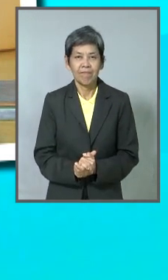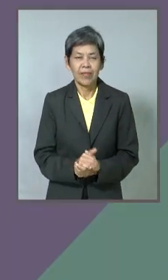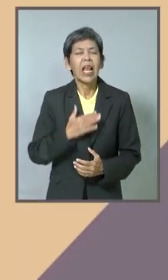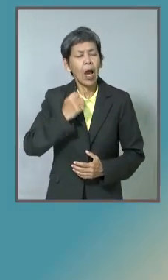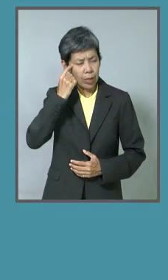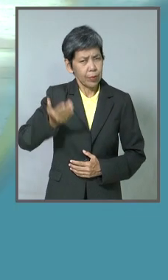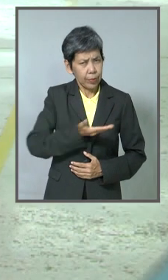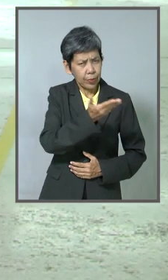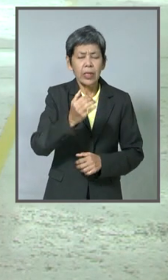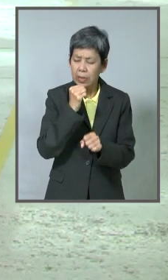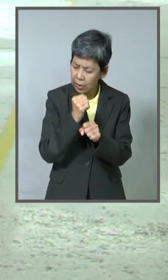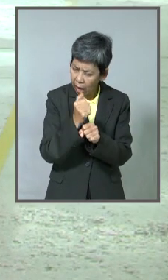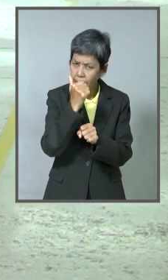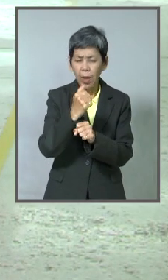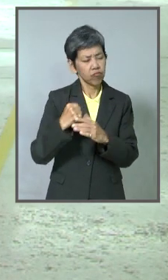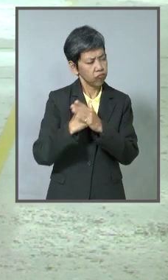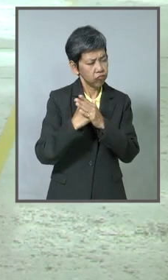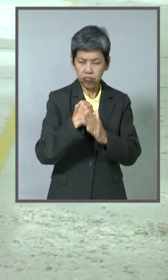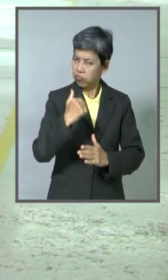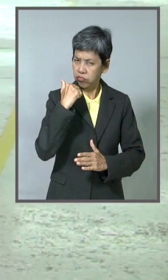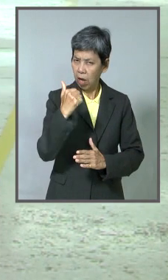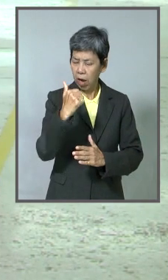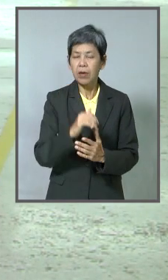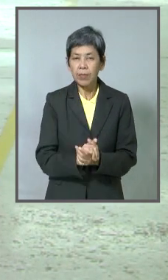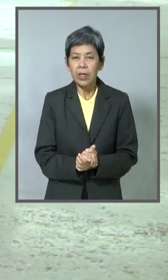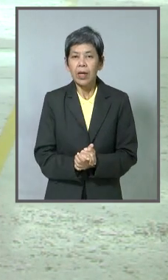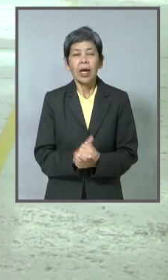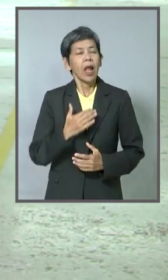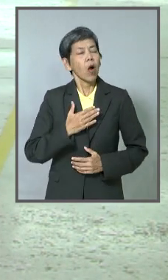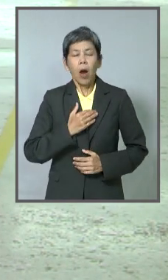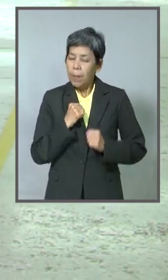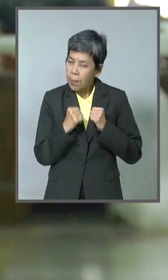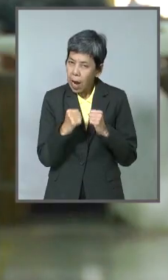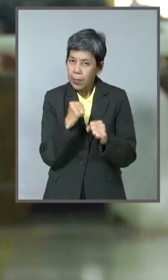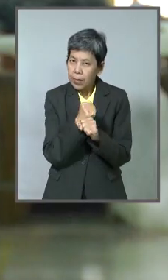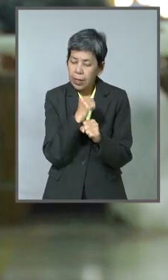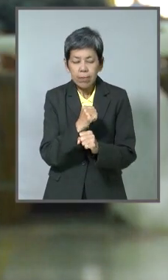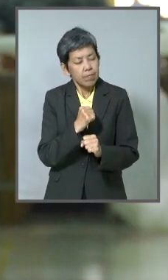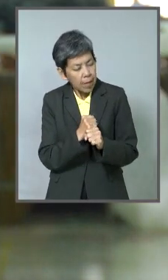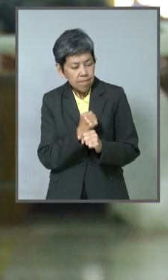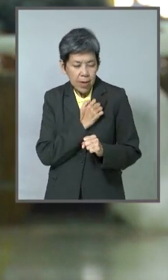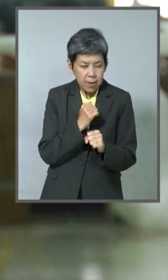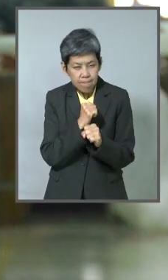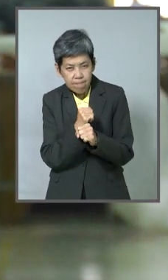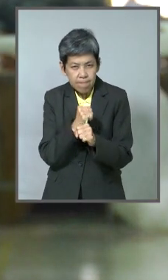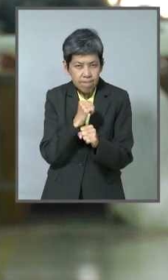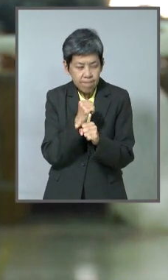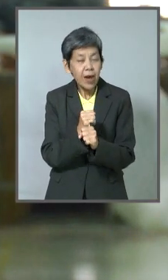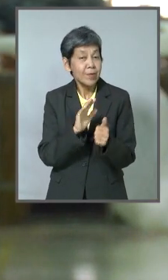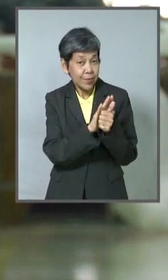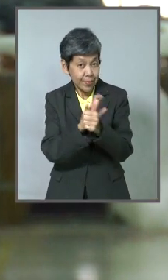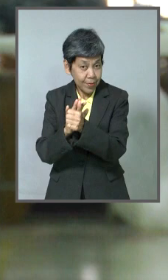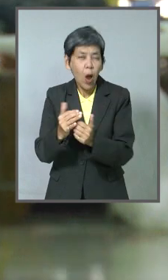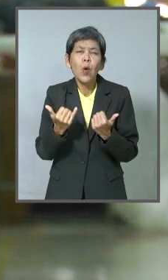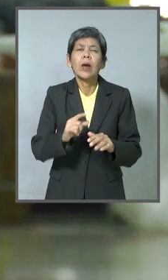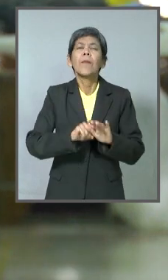ค่ะเราเชื่อว่าทุกคนมีความสามารถและเป็นนักสู้มืออาชีพได้อย่างแน่นอนค่ะขอแค่มีความพยายามไม่ย่อท้อเ